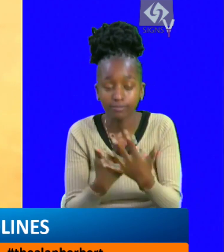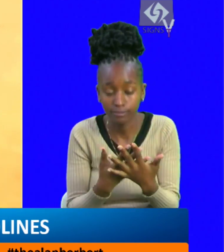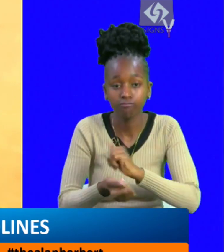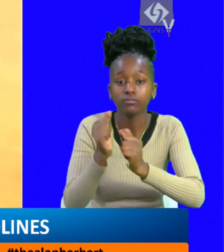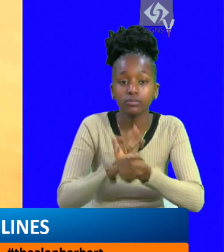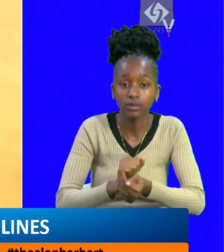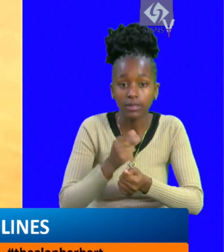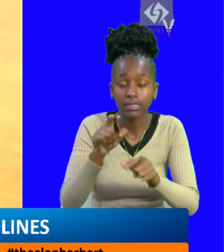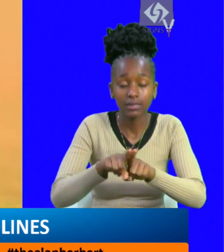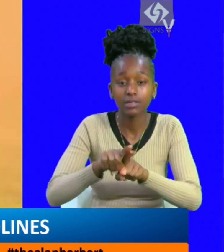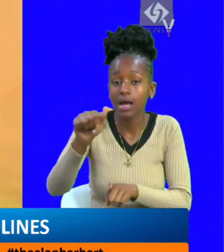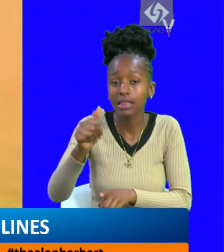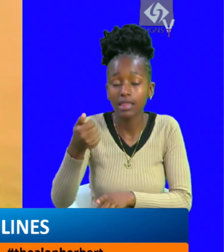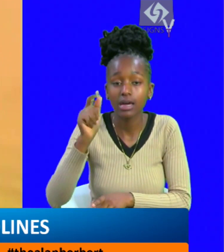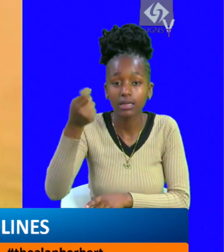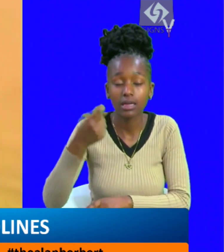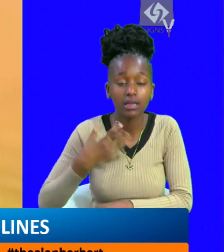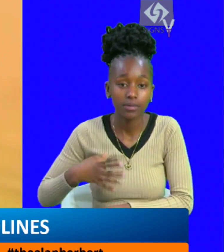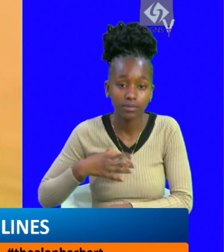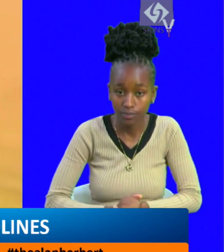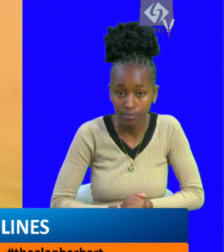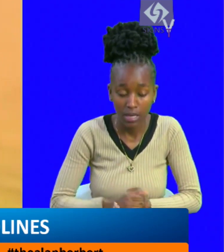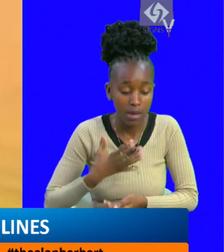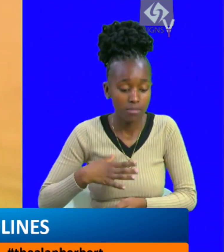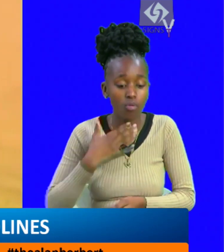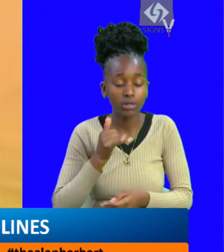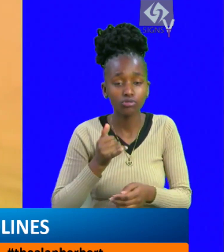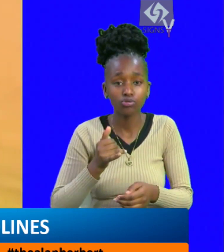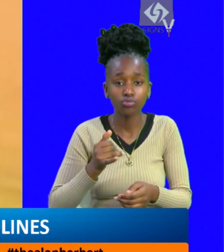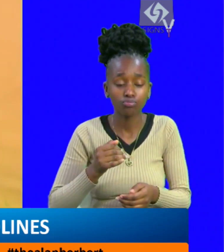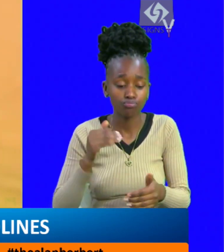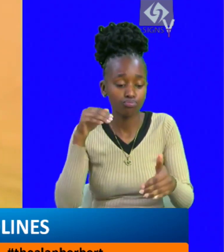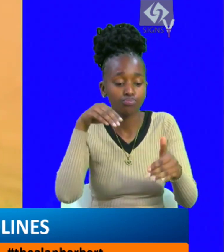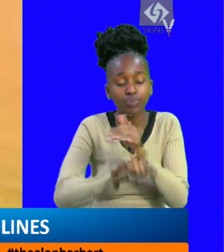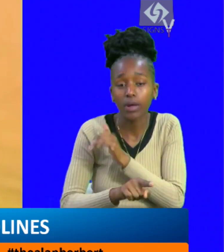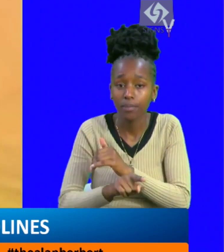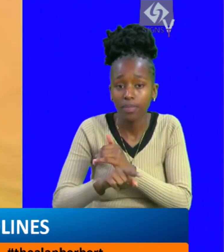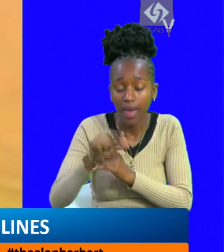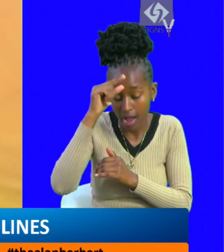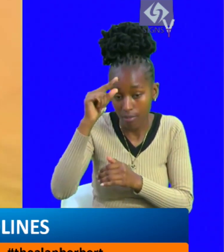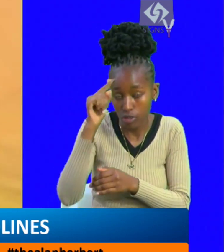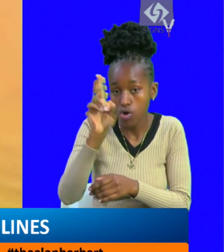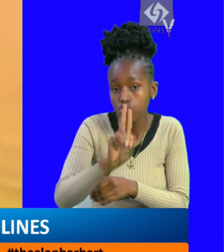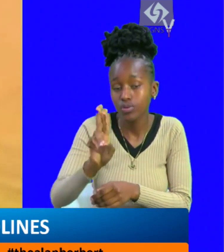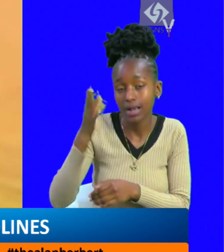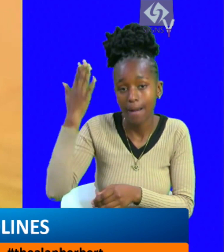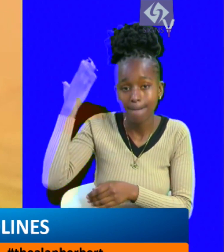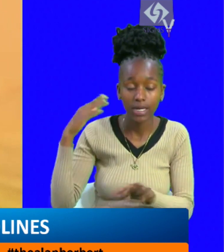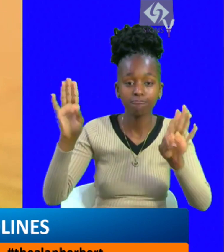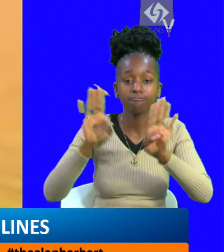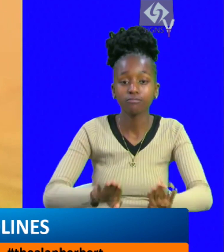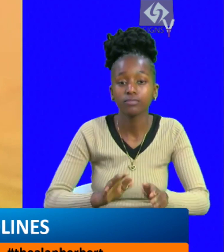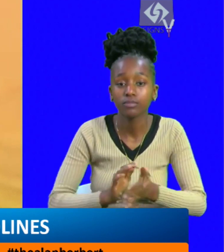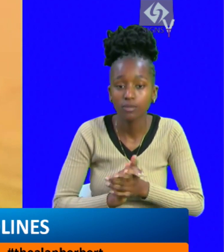Kama wewe unataka kupindua serikali, wale watu ambao upindua serikali hao ukamatwa wanapelekwa kwenye prison.